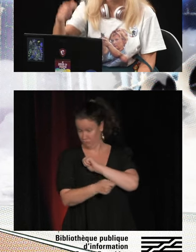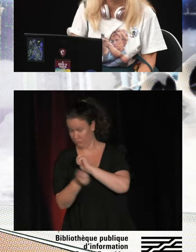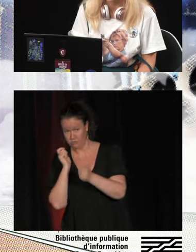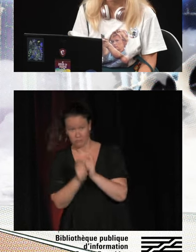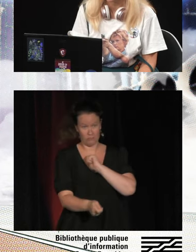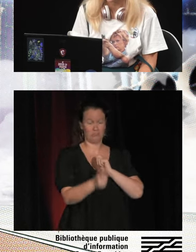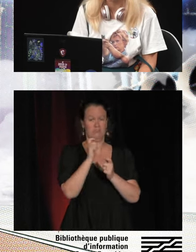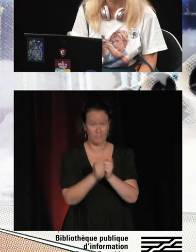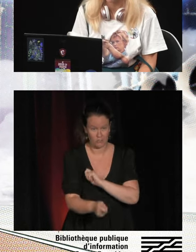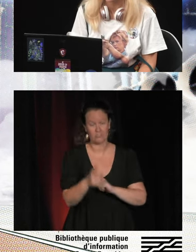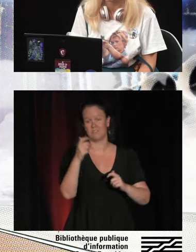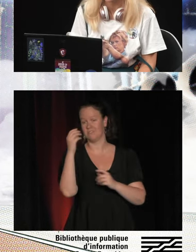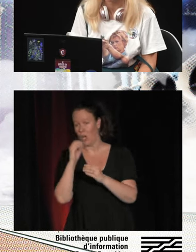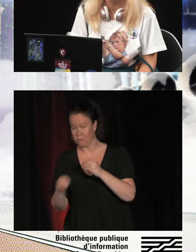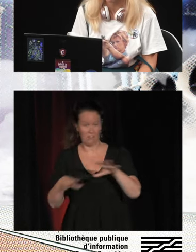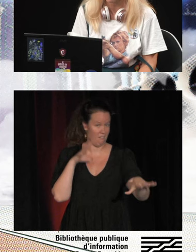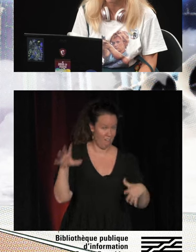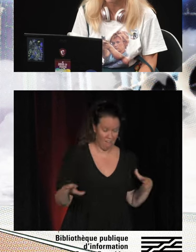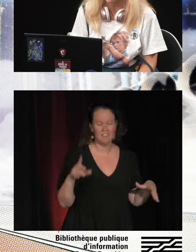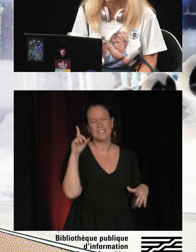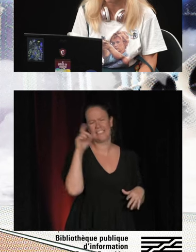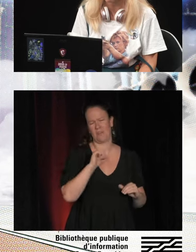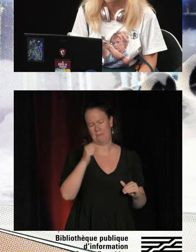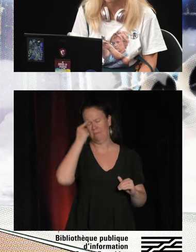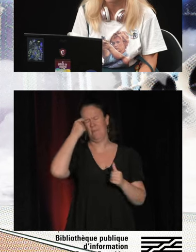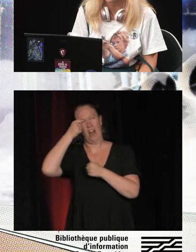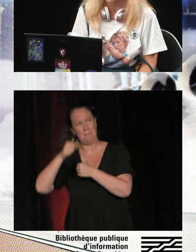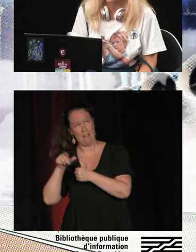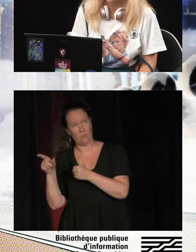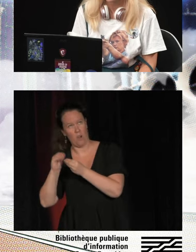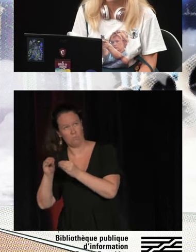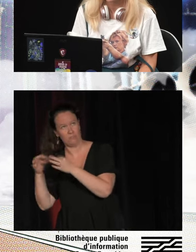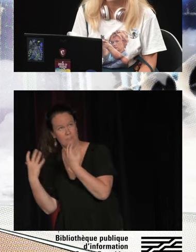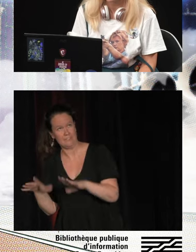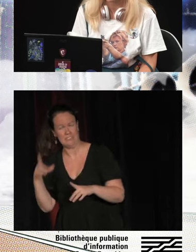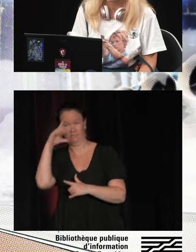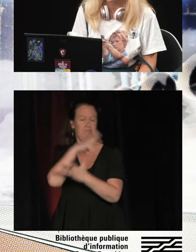sur trois mélangeurs. Mais donc j'étais un peu perdue parce que je vais pas vous cacher que